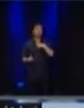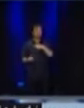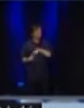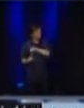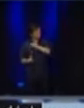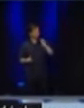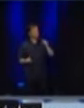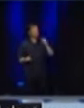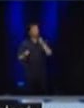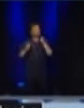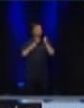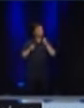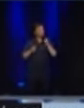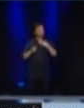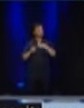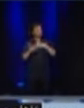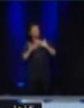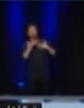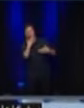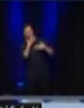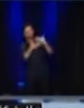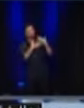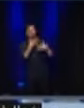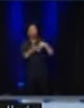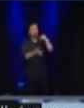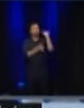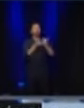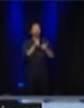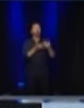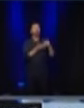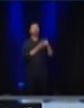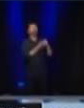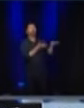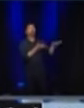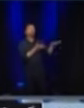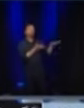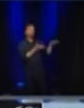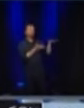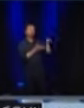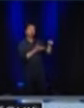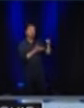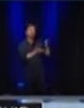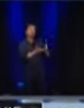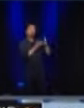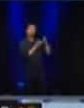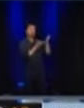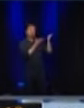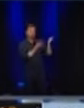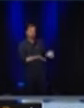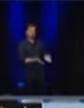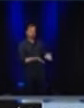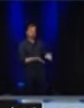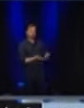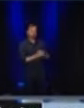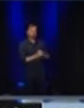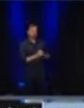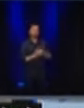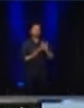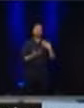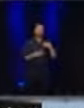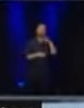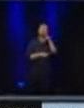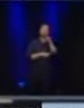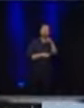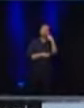plaintes, plusieurs témoins, plusieurs plaintes, finalement un congédiement de la PAB concernée. Mais j'aimerais surtout savoir ce que vous pensez, M. Legault,